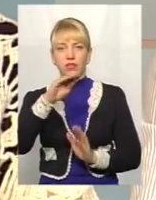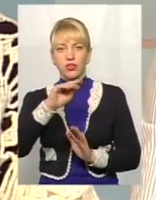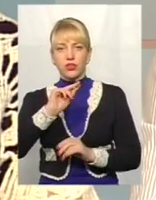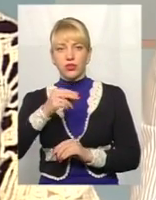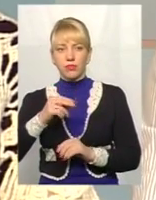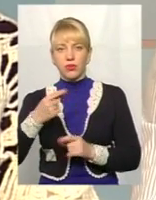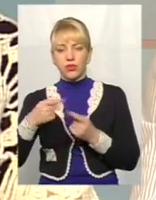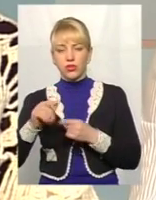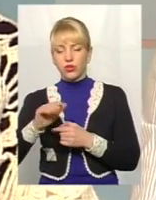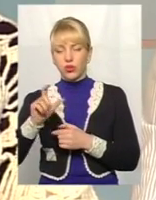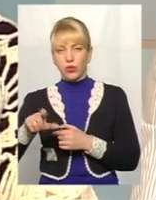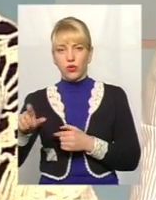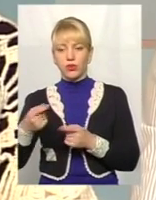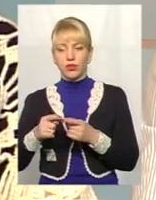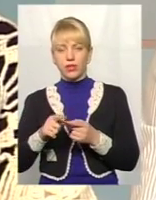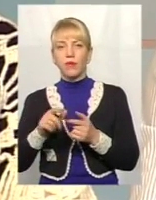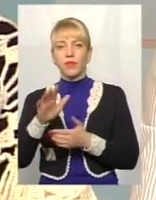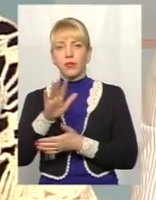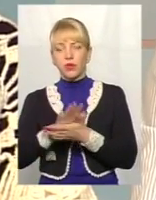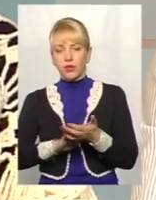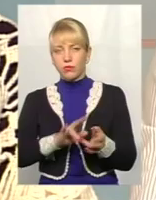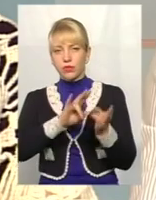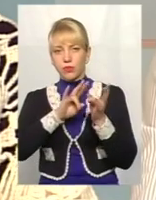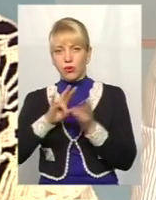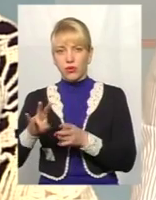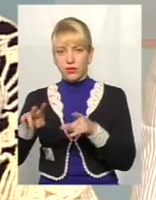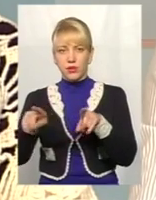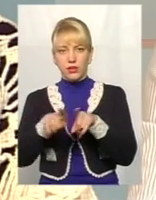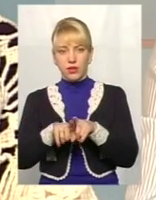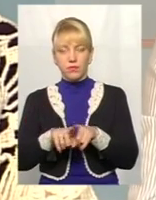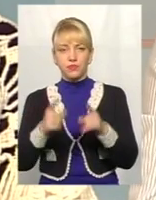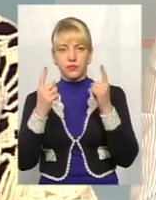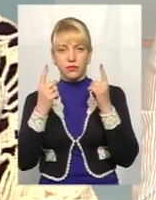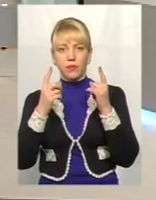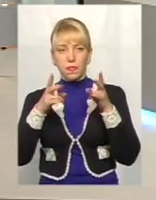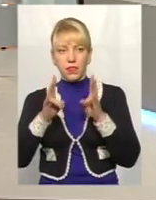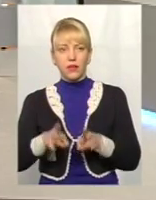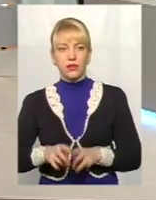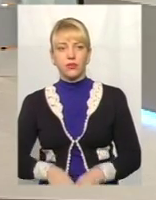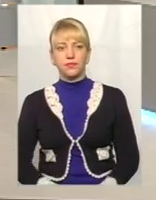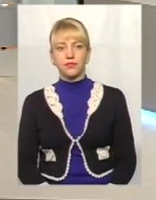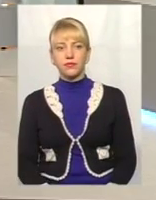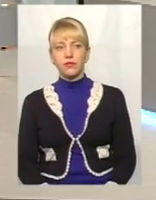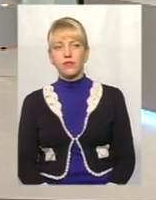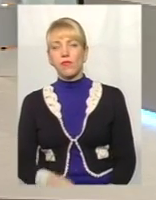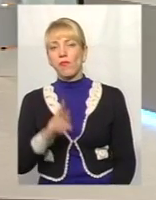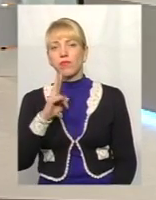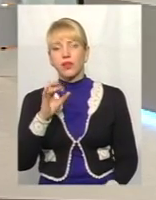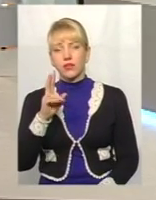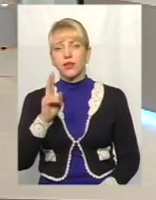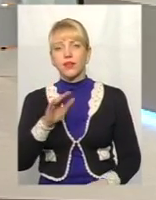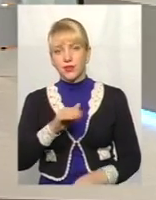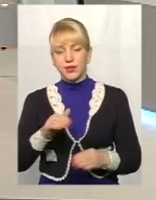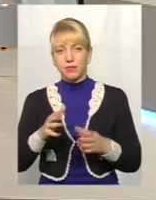і це в подальшому спровокувало настільки велике лихо. Пане В'ячеславе, скажіть, будь ласка, як діти сприймають цю